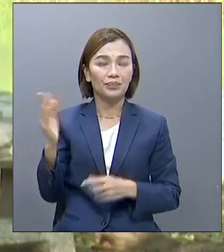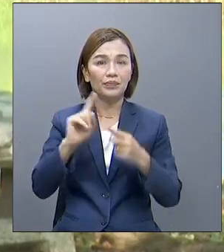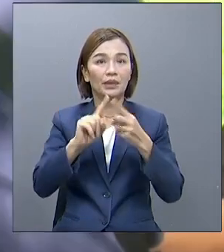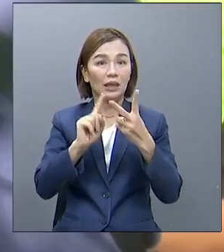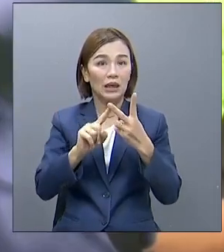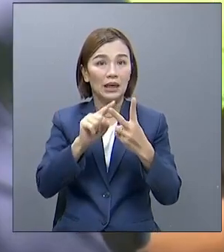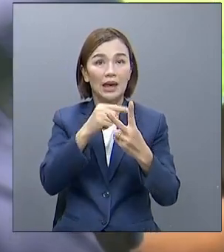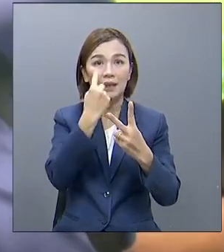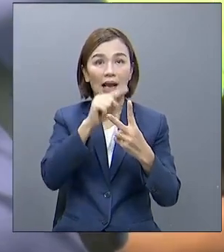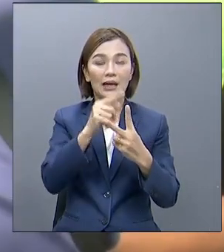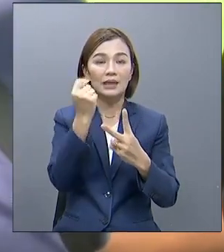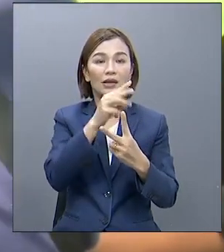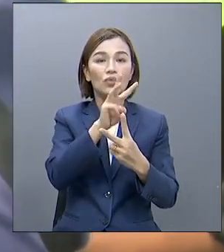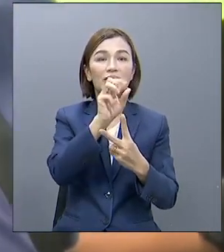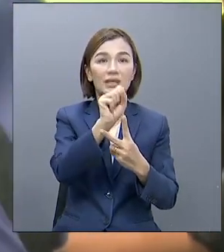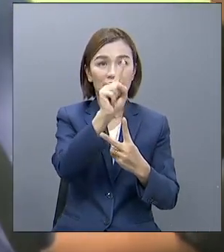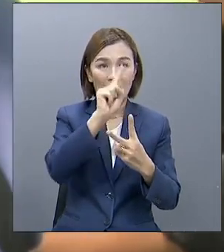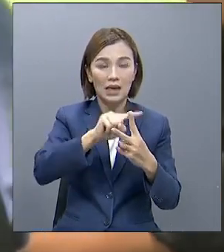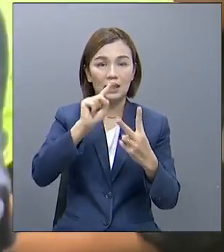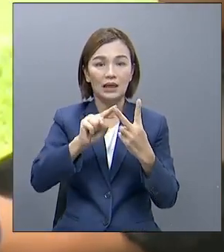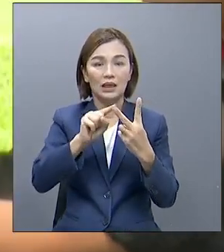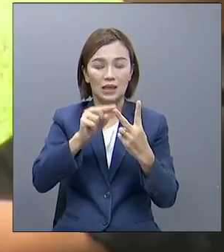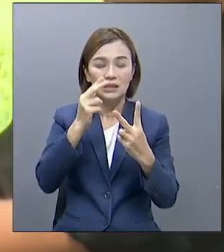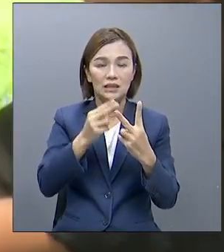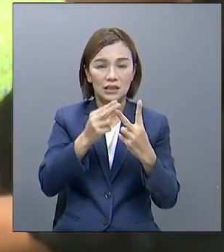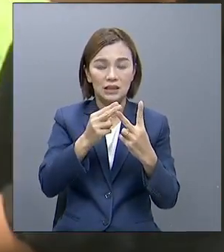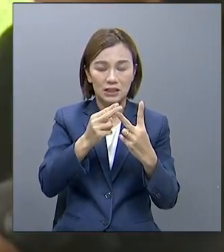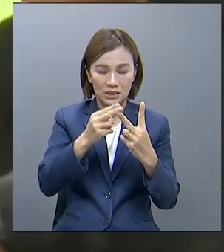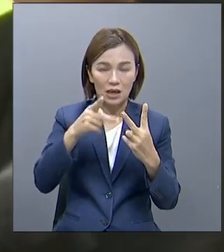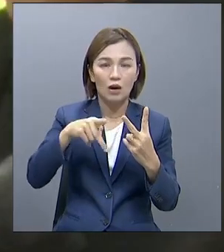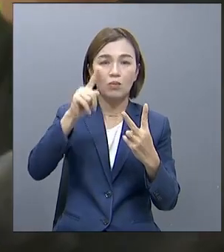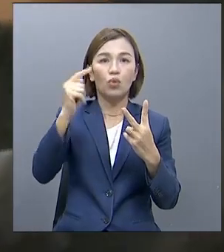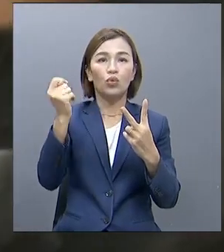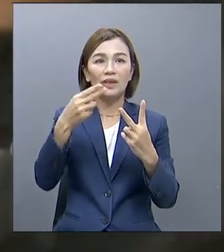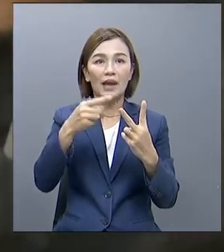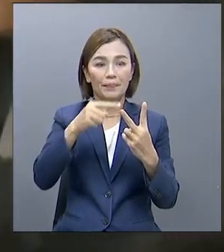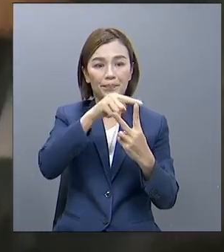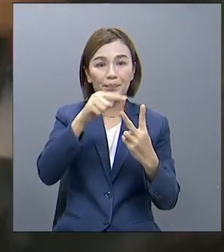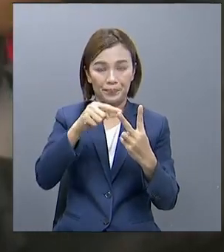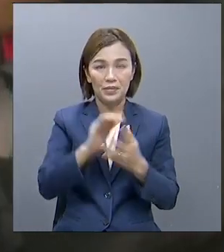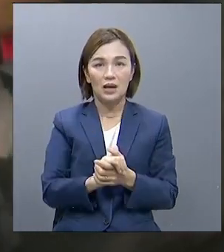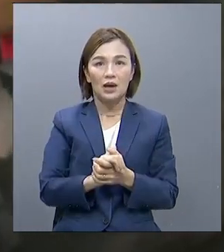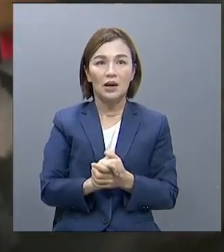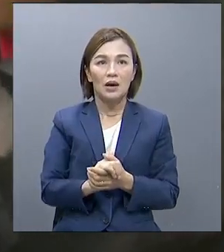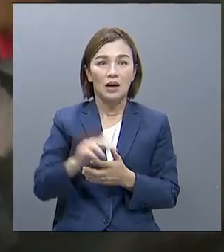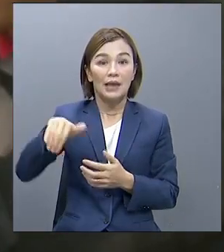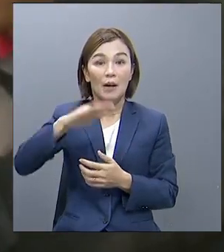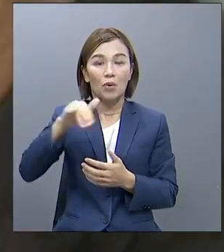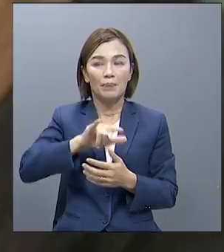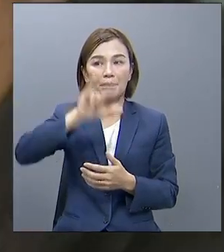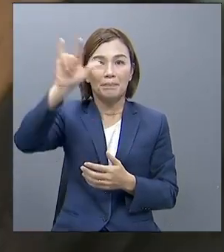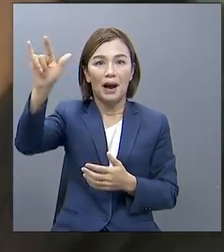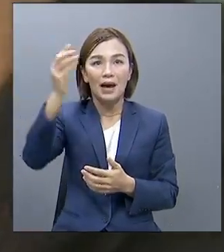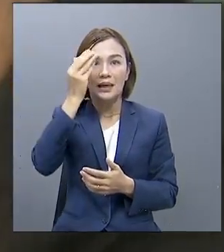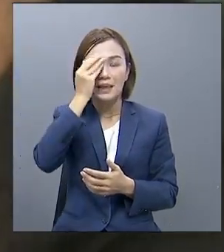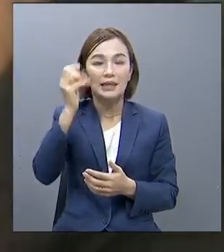นด้วยกันก็คือคุณทวีศักดิ์สุขบันเทิงแล้วก็คุณภูเทพคุณกิติโชคเป็น2แรงงานไทยที่ต้องเดินทางไปทำงานอิสราเอ